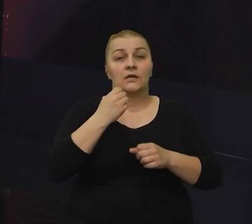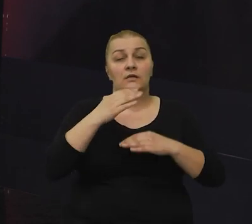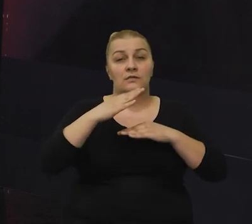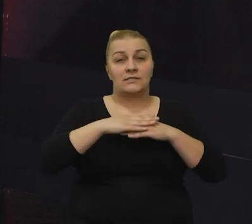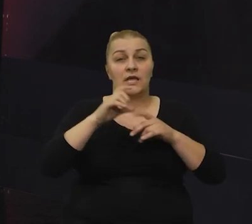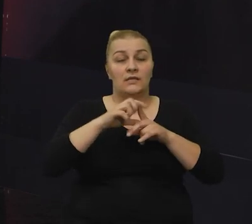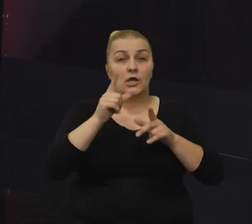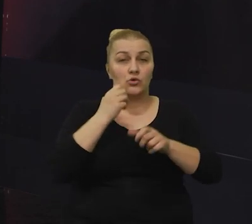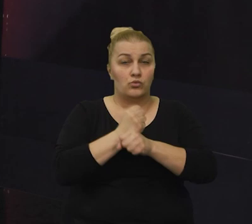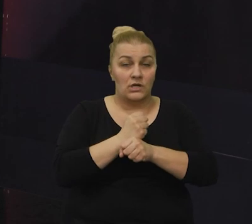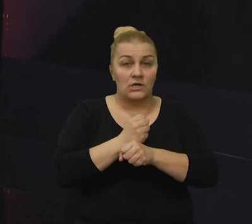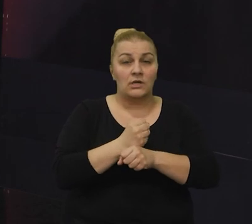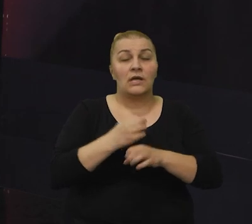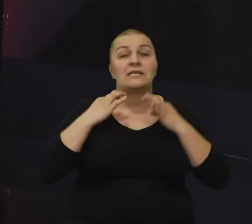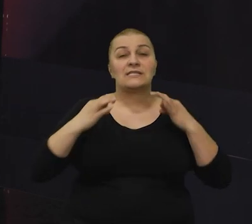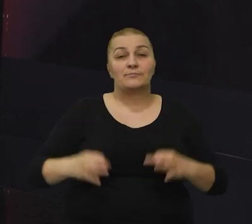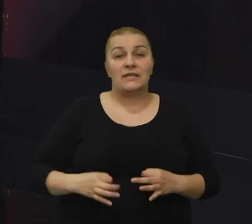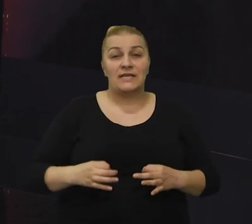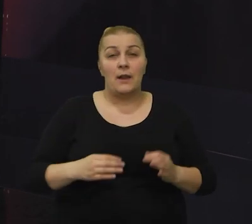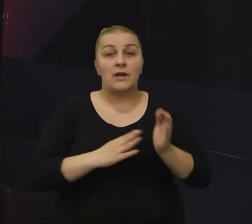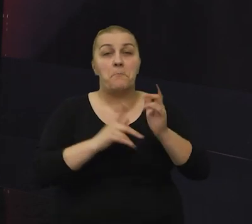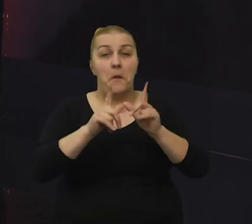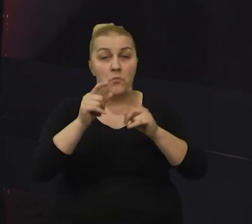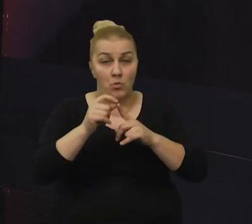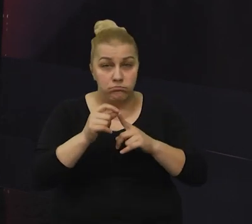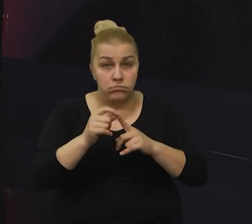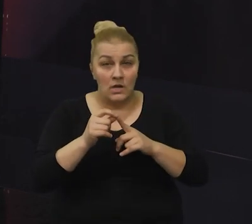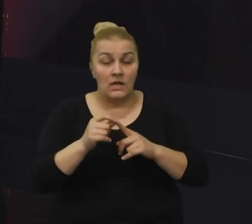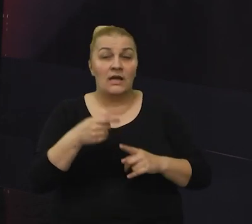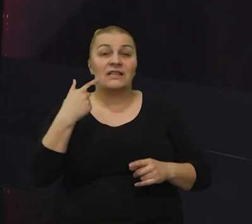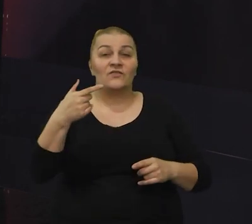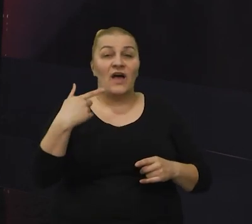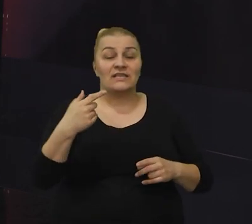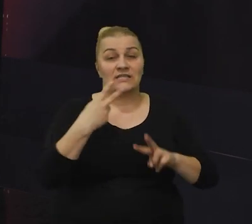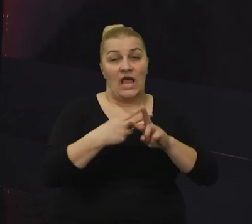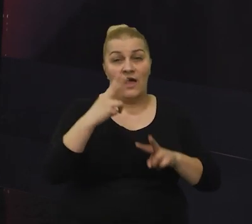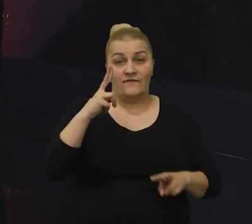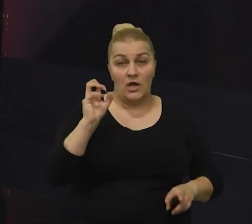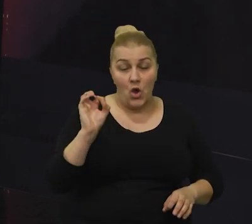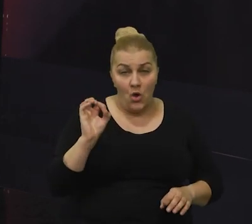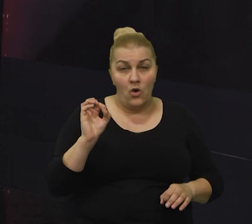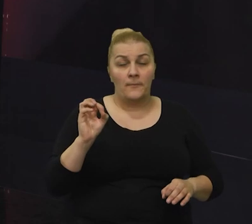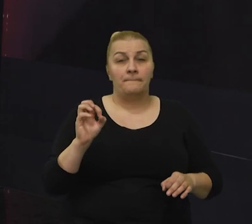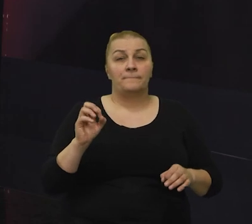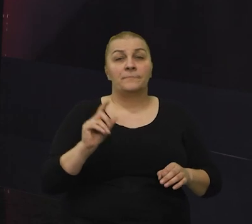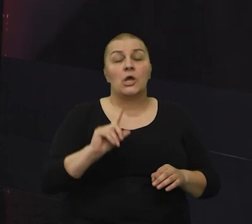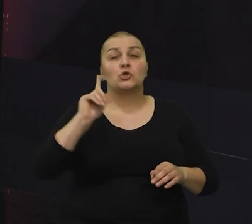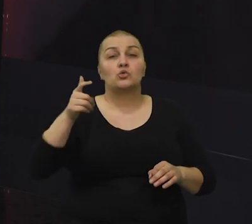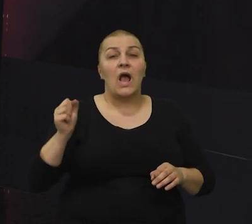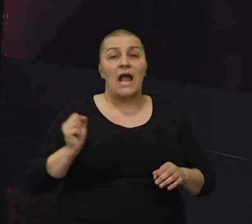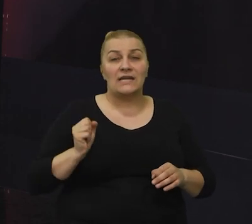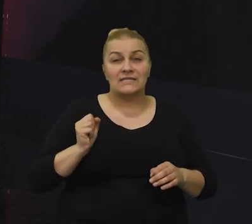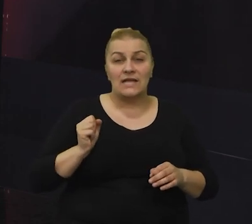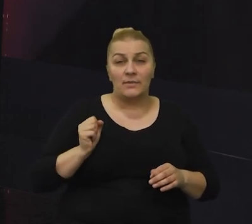Zdrug, specijalna snaga MUP-a, 20. diverzantski odred HVO, bila